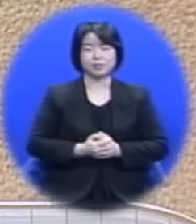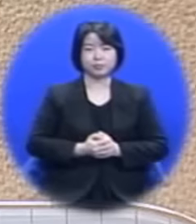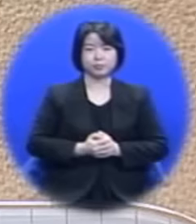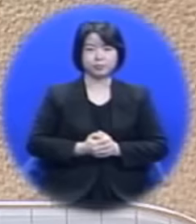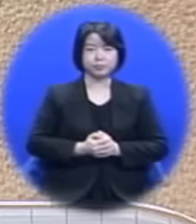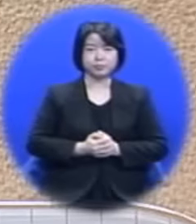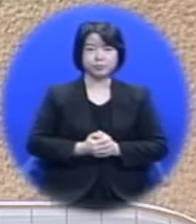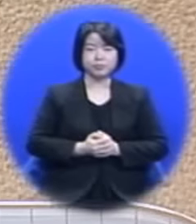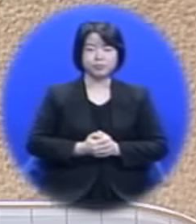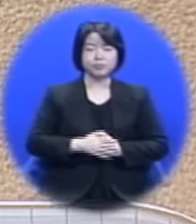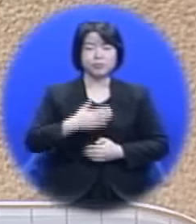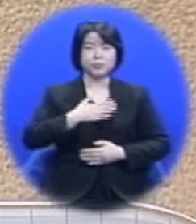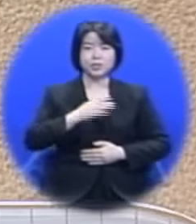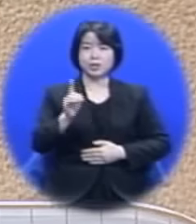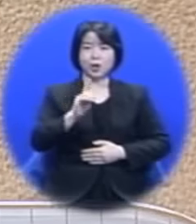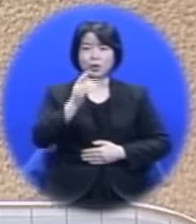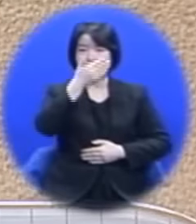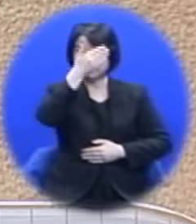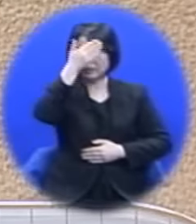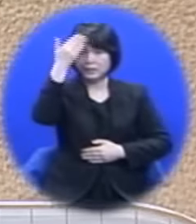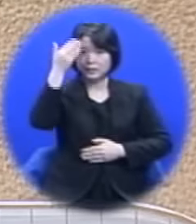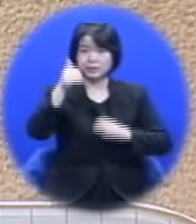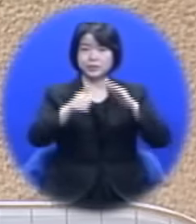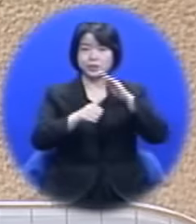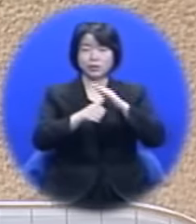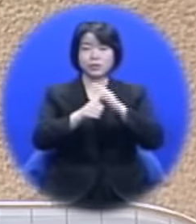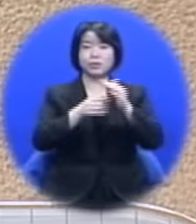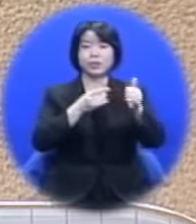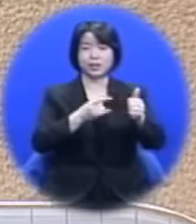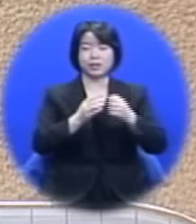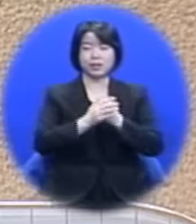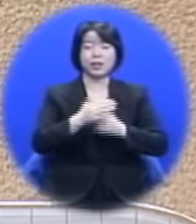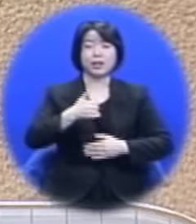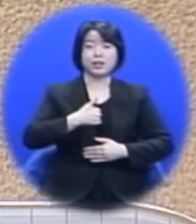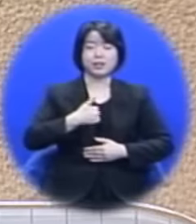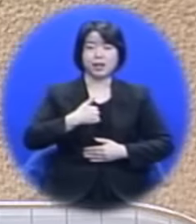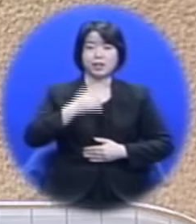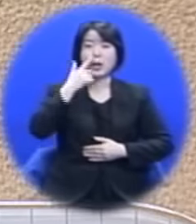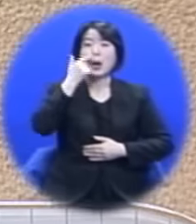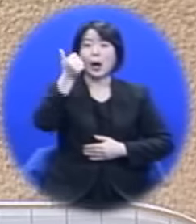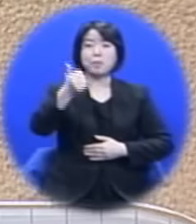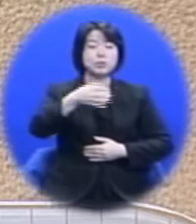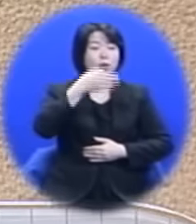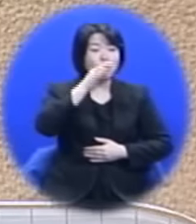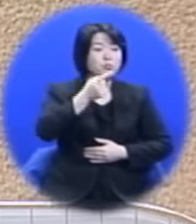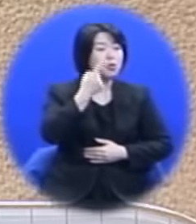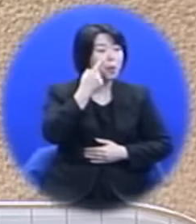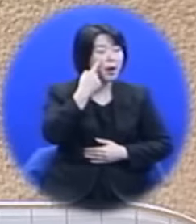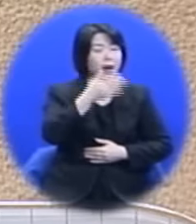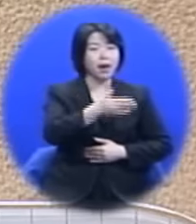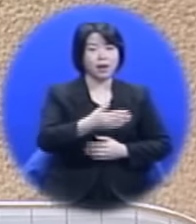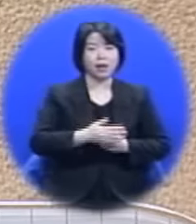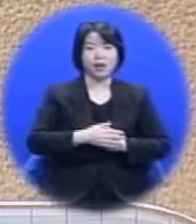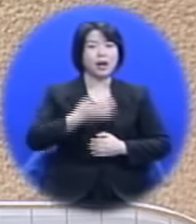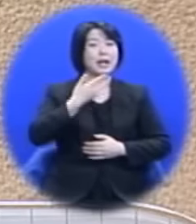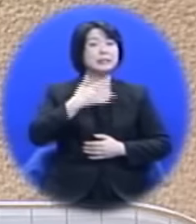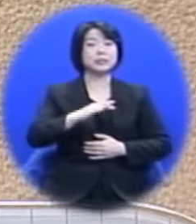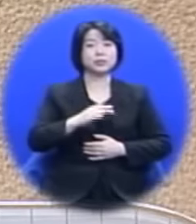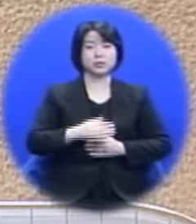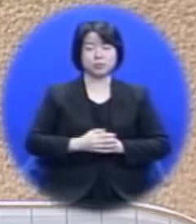은혜입니다 저는 어느 청년에게도 나에게 아버지라고 불러봐 그래 본 적이